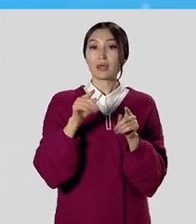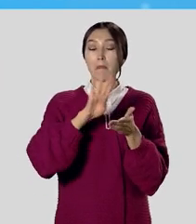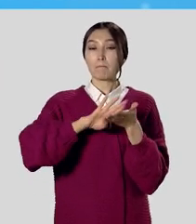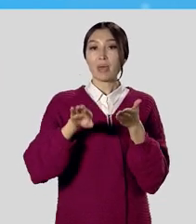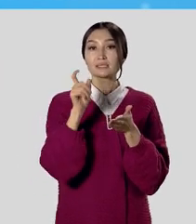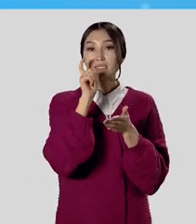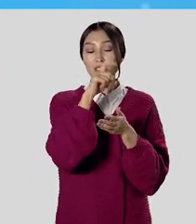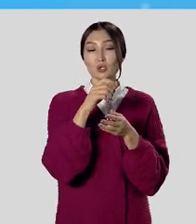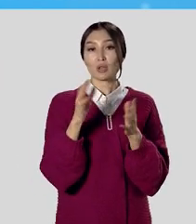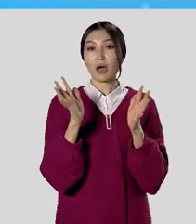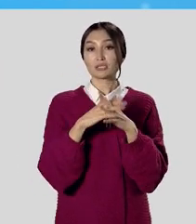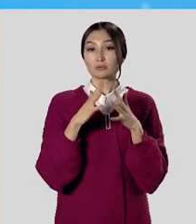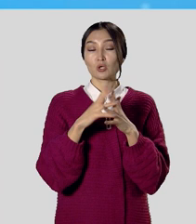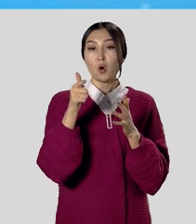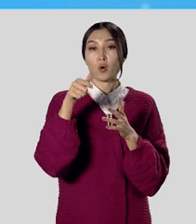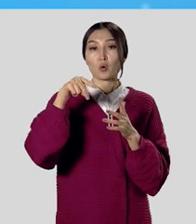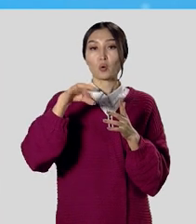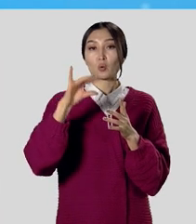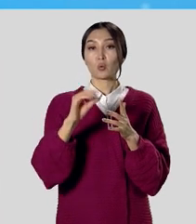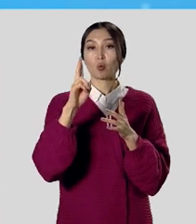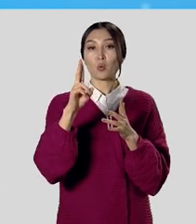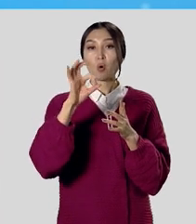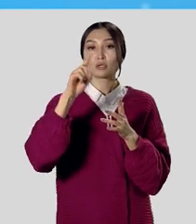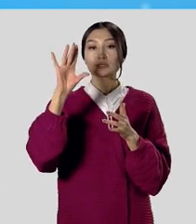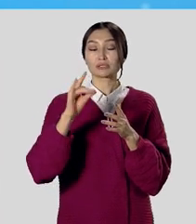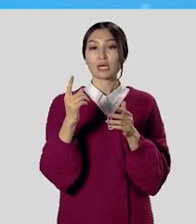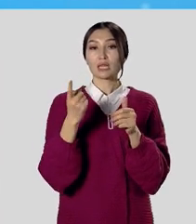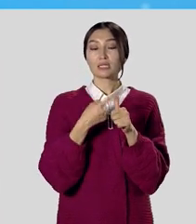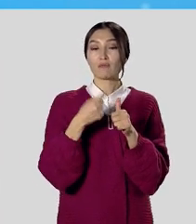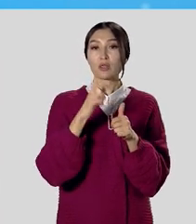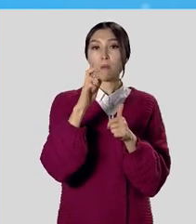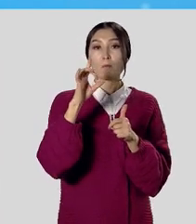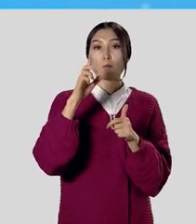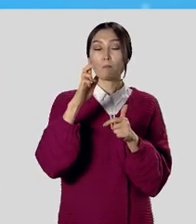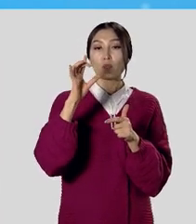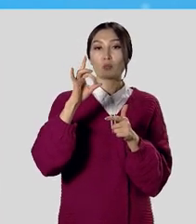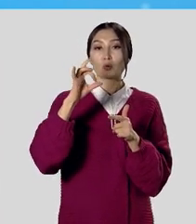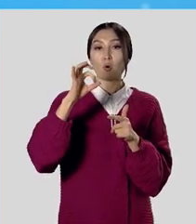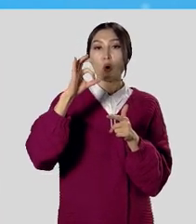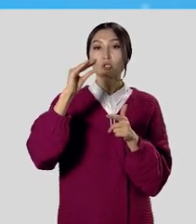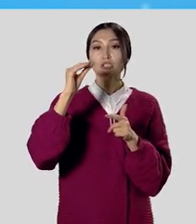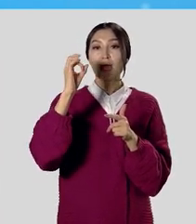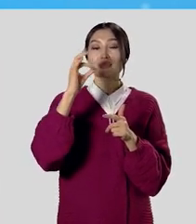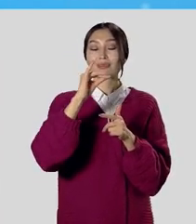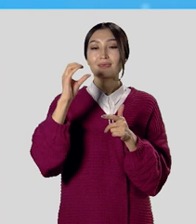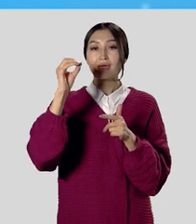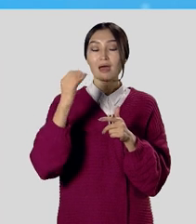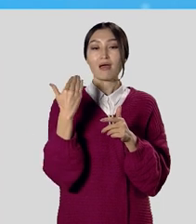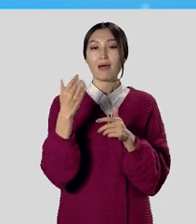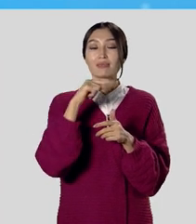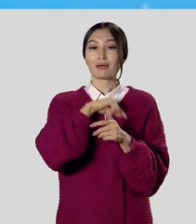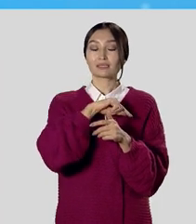бескислородного расщепления глюкозы называют брожением. Они характерны для